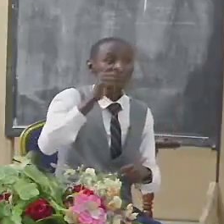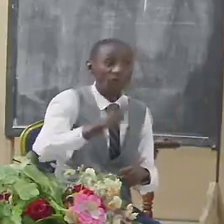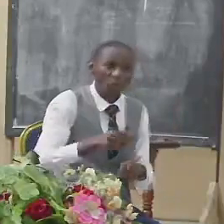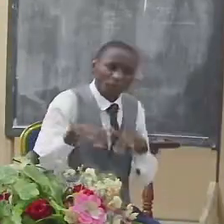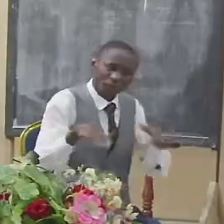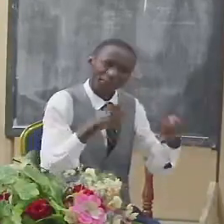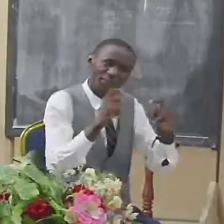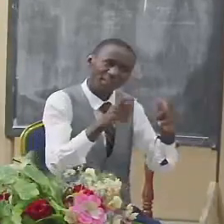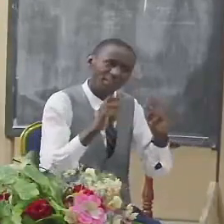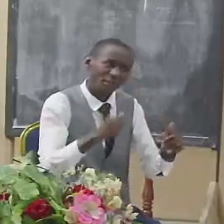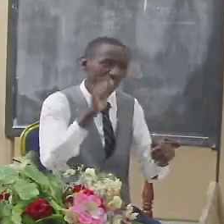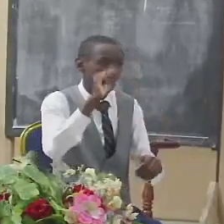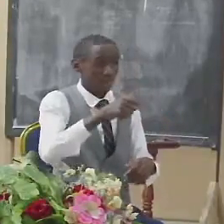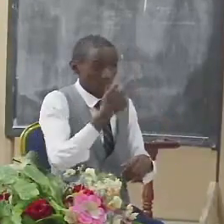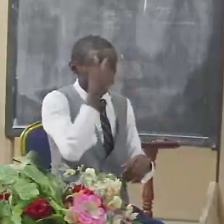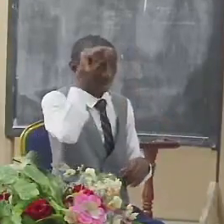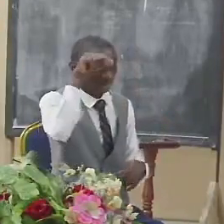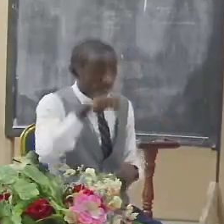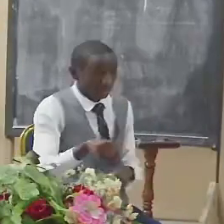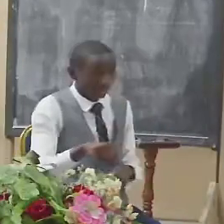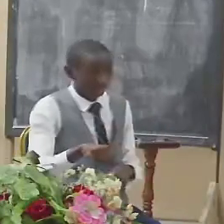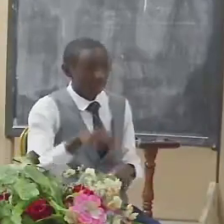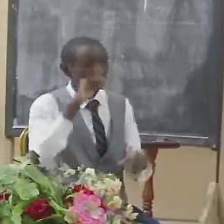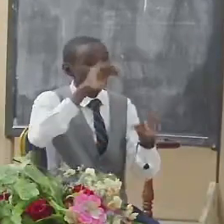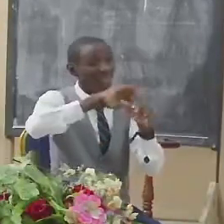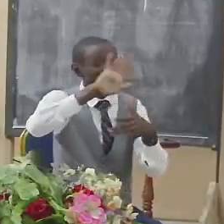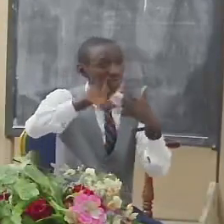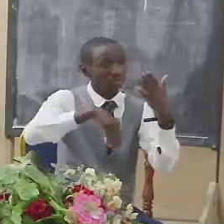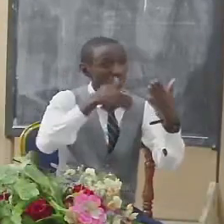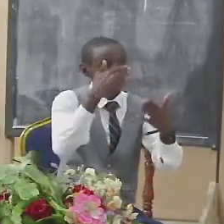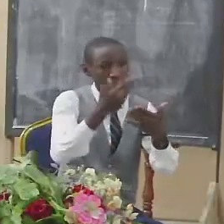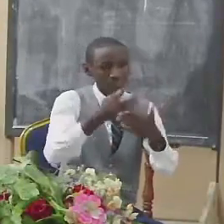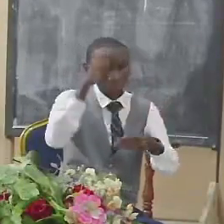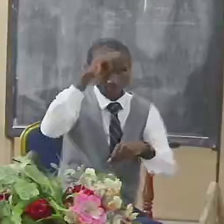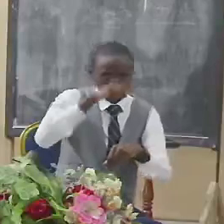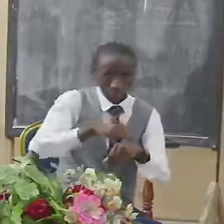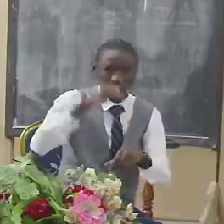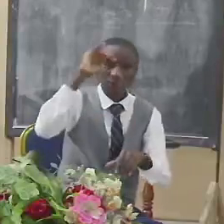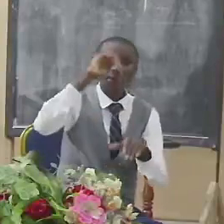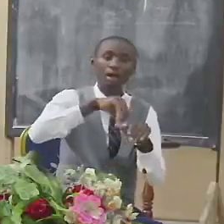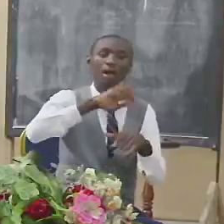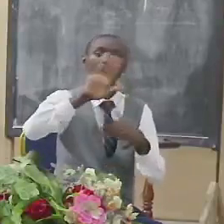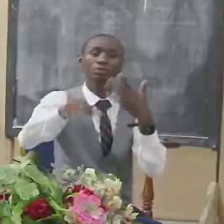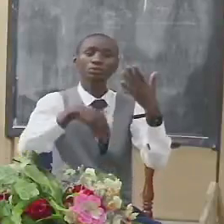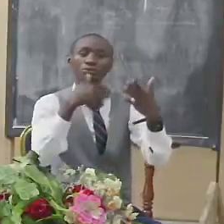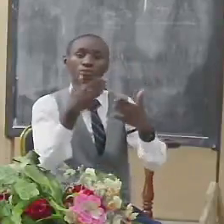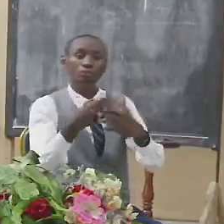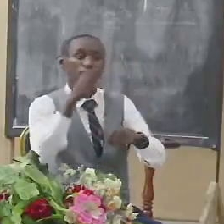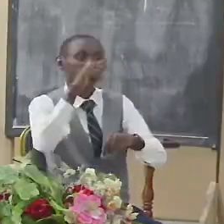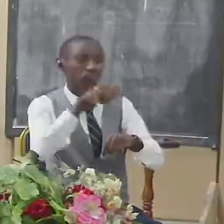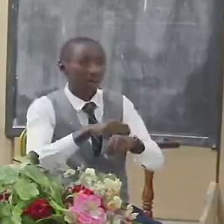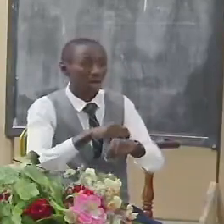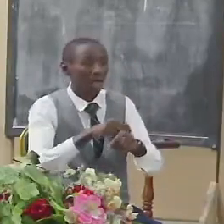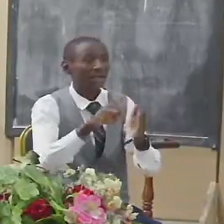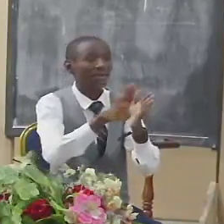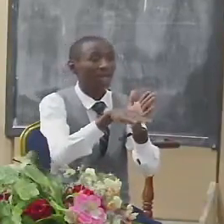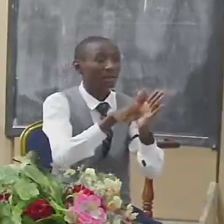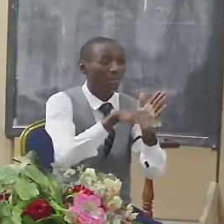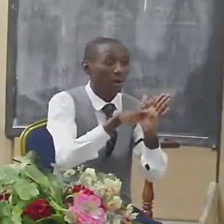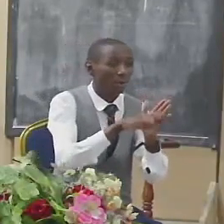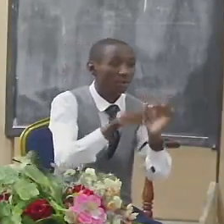kufanya haraka ndio. Parce que kwa sababu moment, kwa wakati wote moment, kwa kila wakati portes,